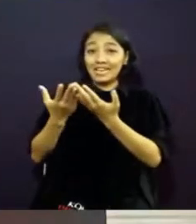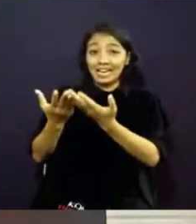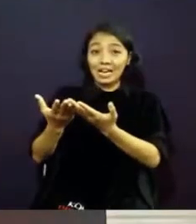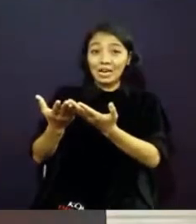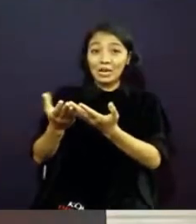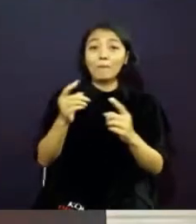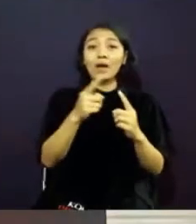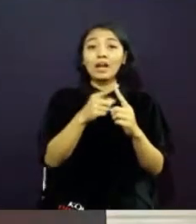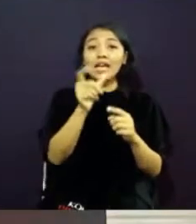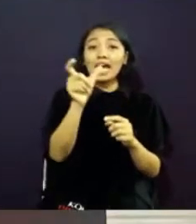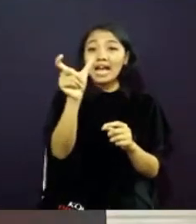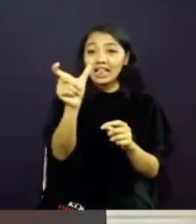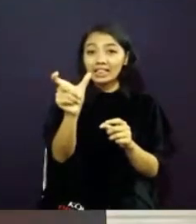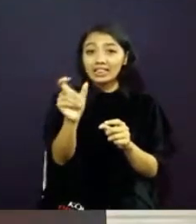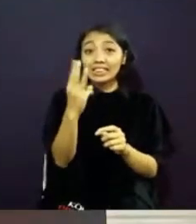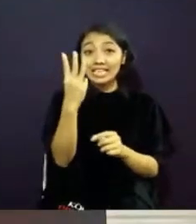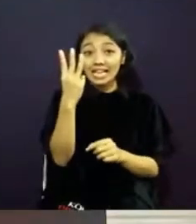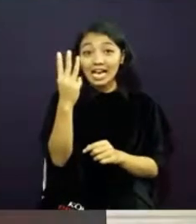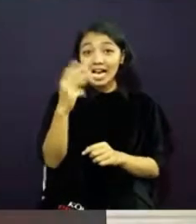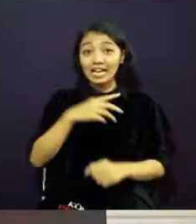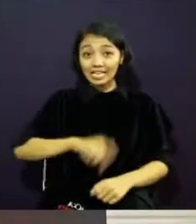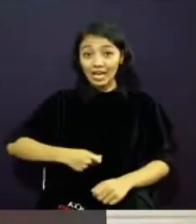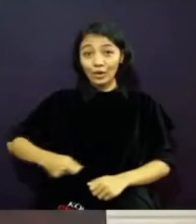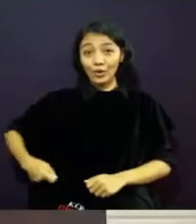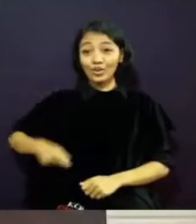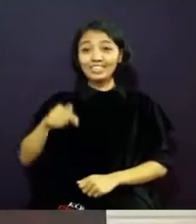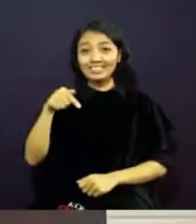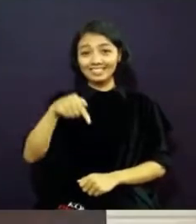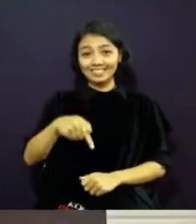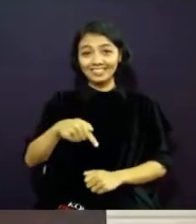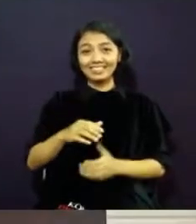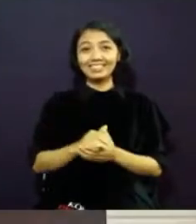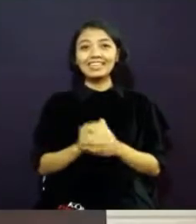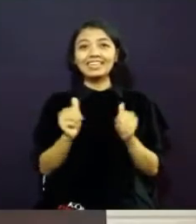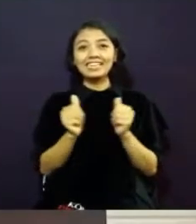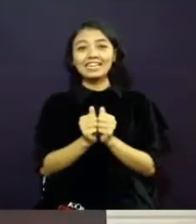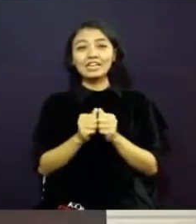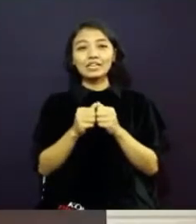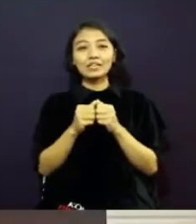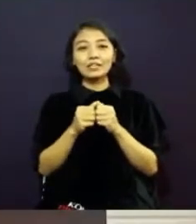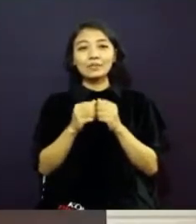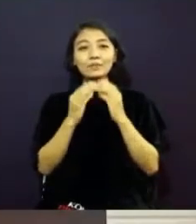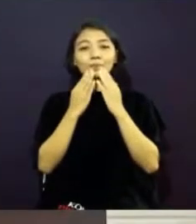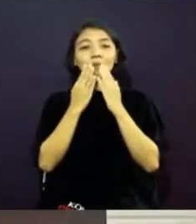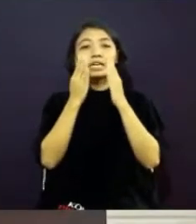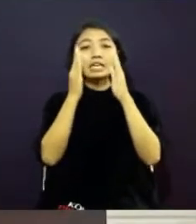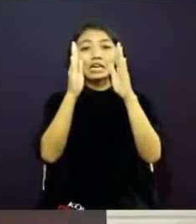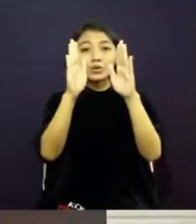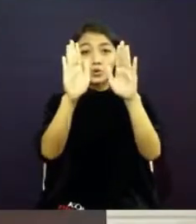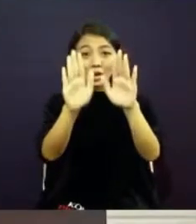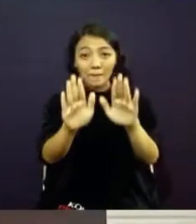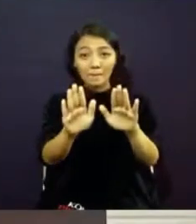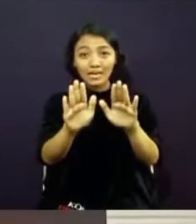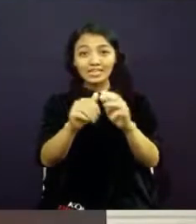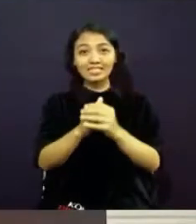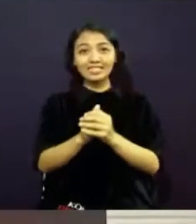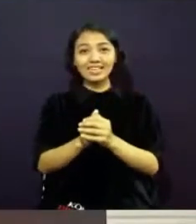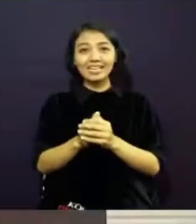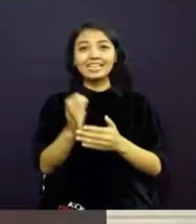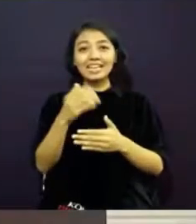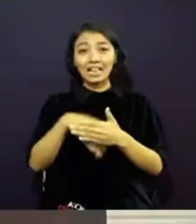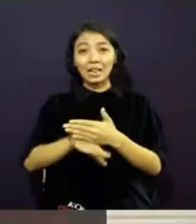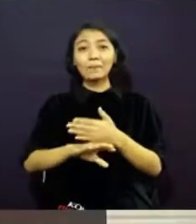akan ditakdirkan menjadi imam ini melalui pengurapan dan konsekrasi diri mereka dalam